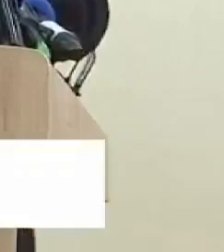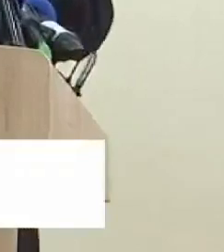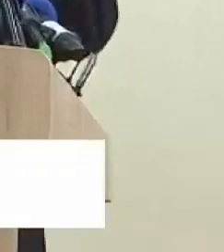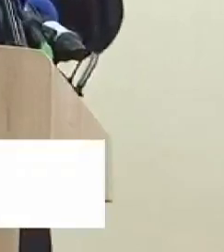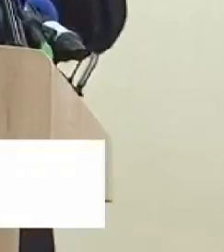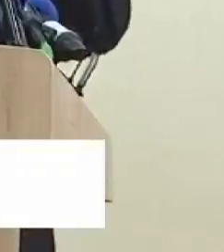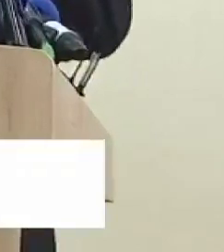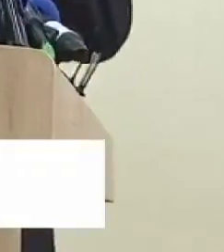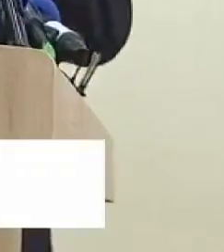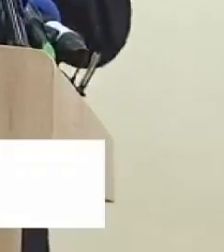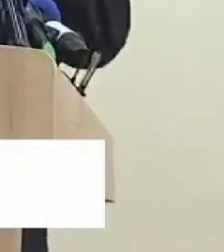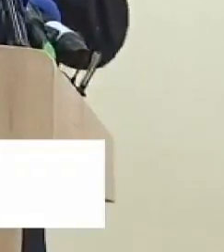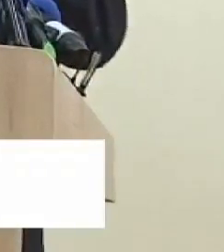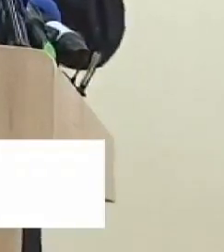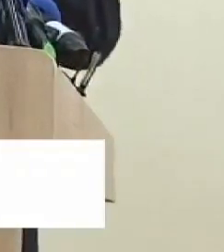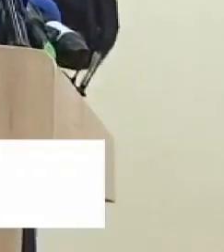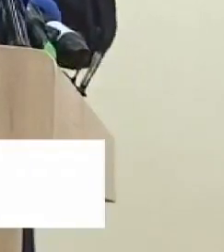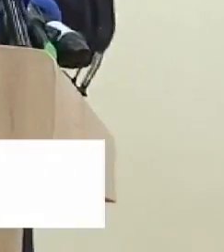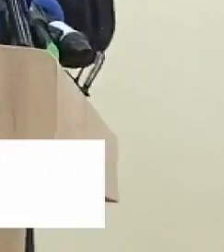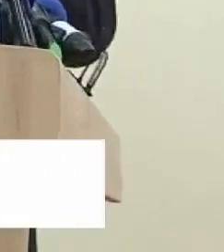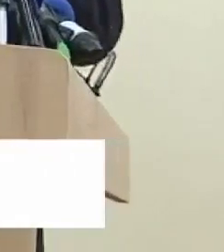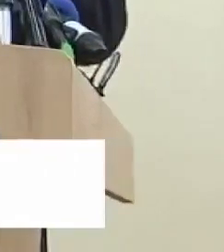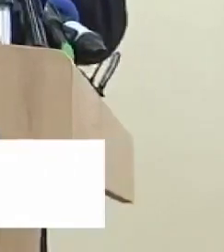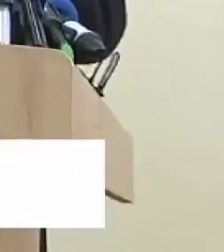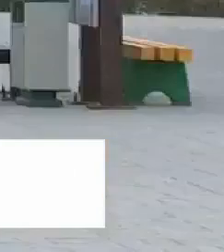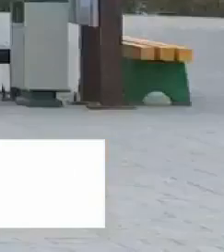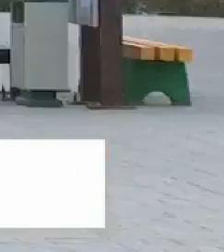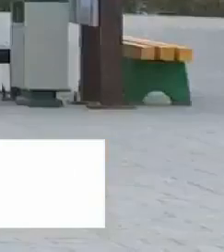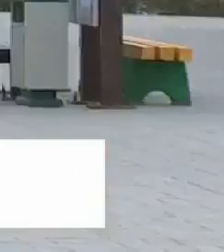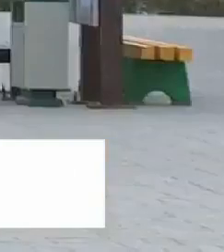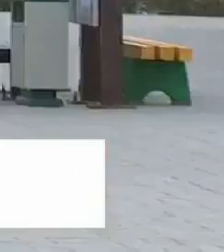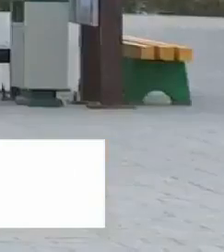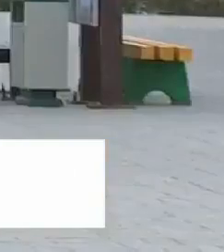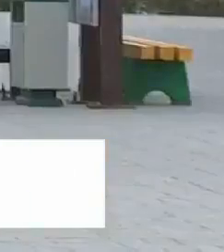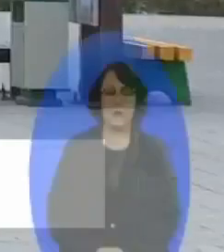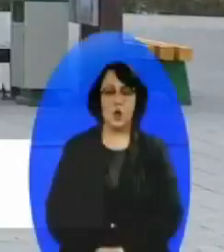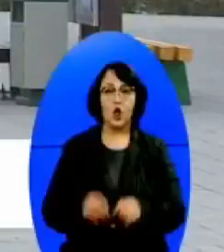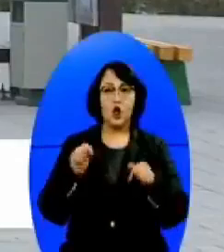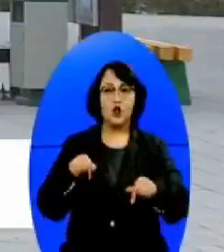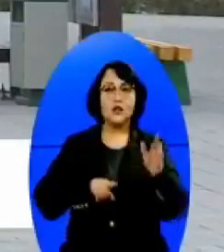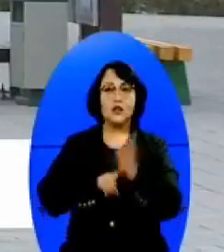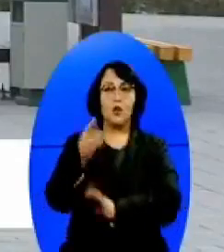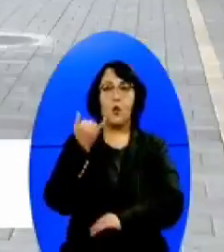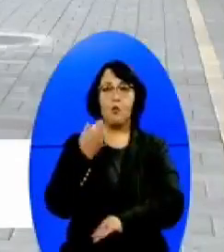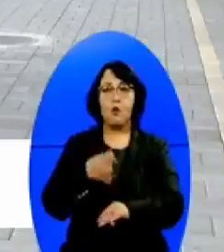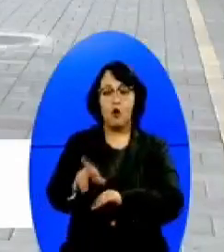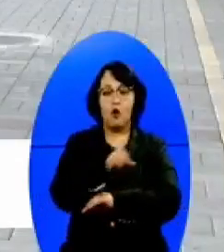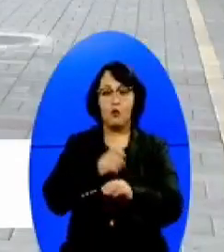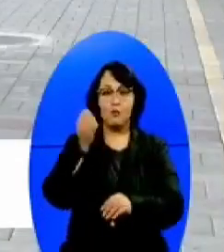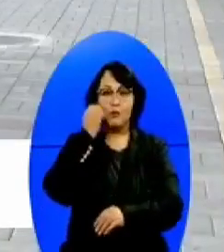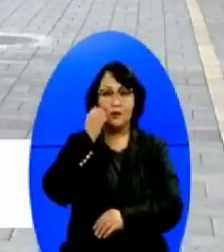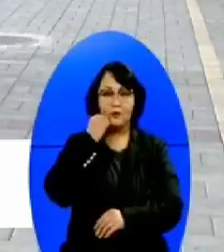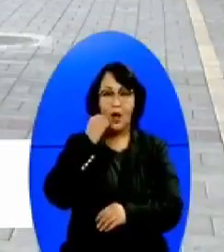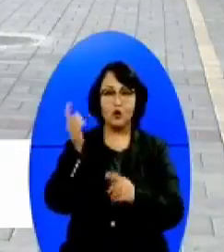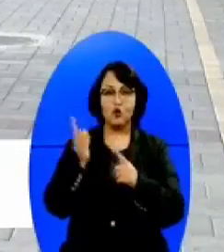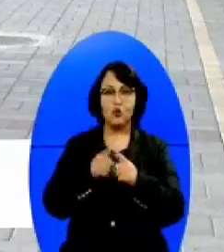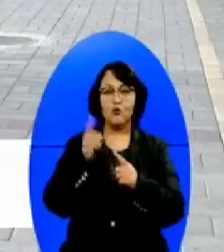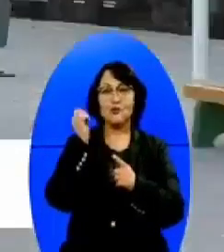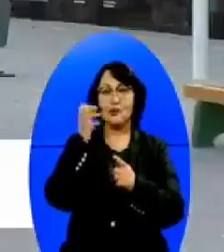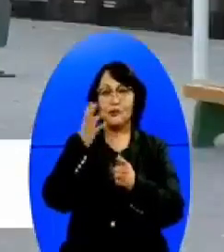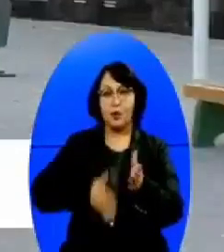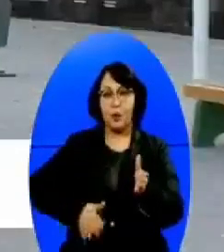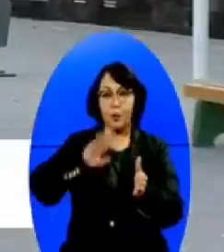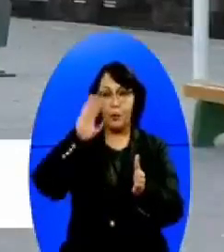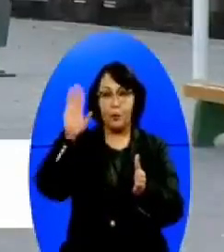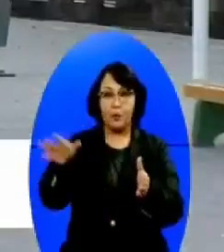эмнэлэгт иргэдээ бас архивтуулах ундааны зүйл хэрэгэлсэн байдалтай ирсэн. Өнөөдөр эхлэн Улаанбаатар Москва төмөр замын чиглэлийн галтэргийн хөдөлгөөнийг